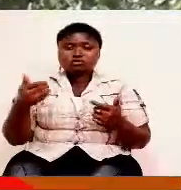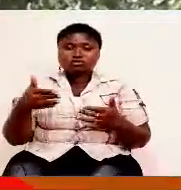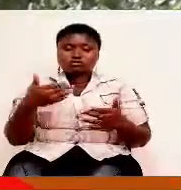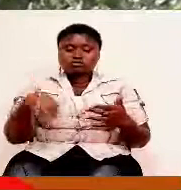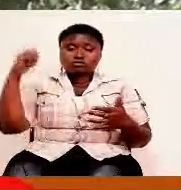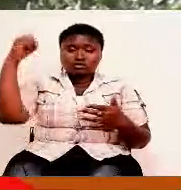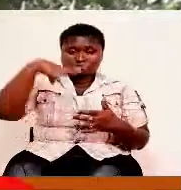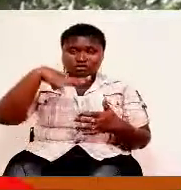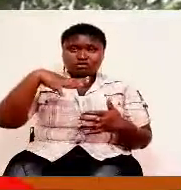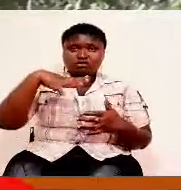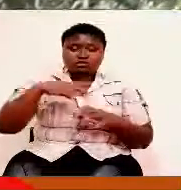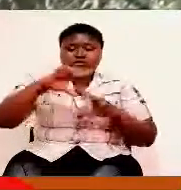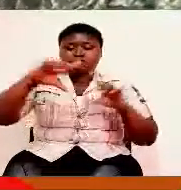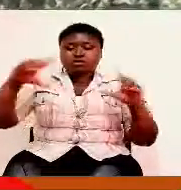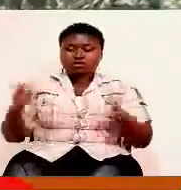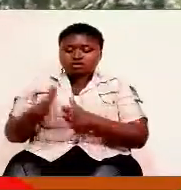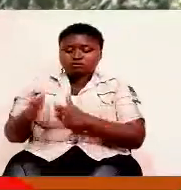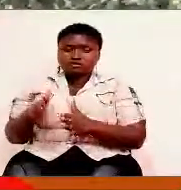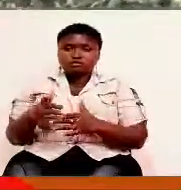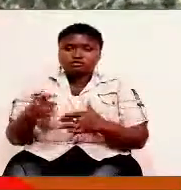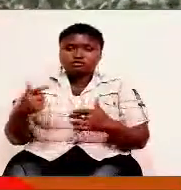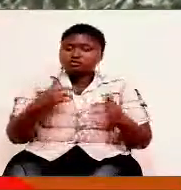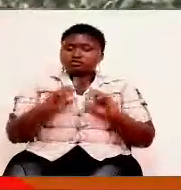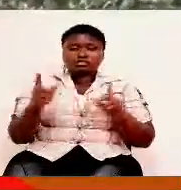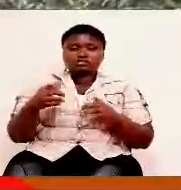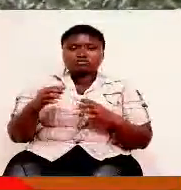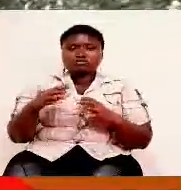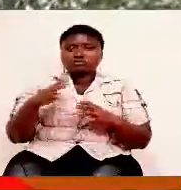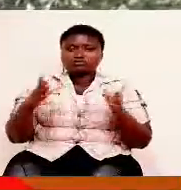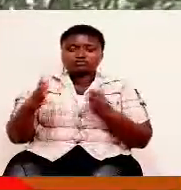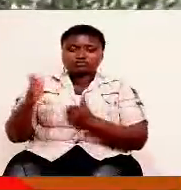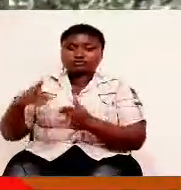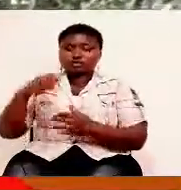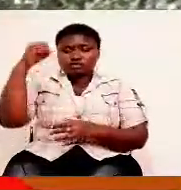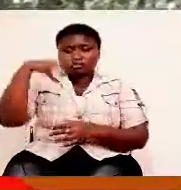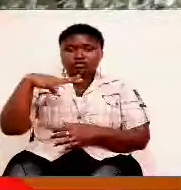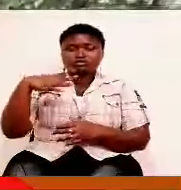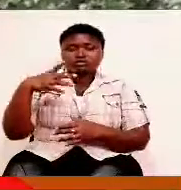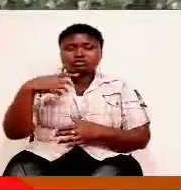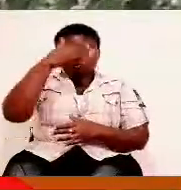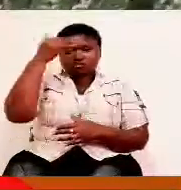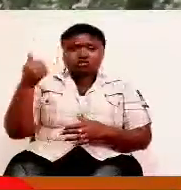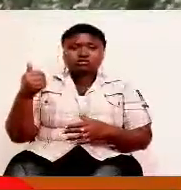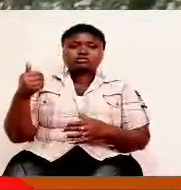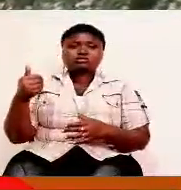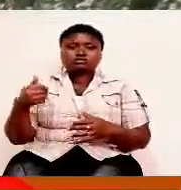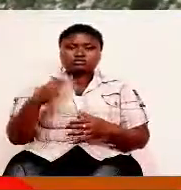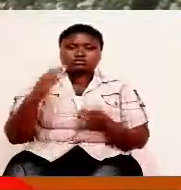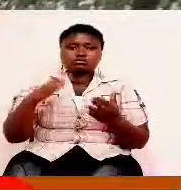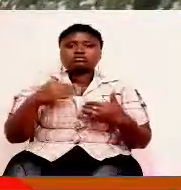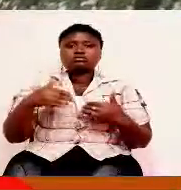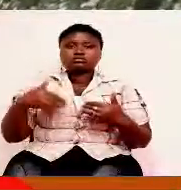utheri na ti ati twina ruo tondu mena utheri no ruo ruria twina ruo ni tondu thirikari ni yaugire gutire